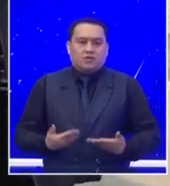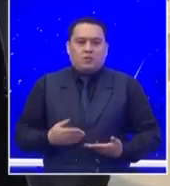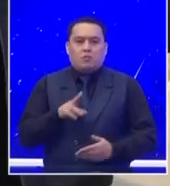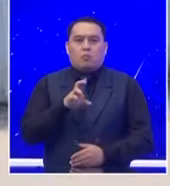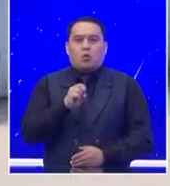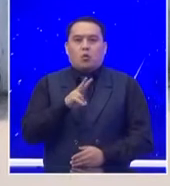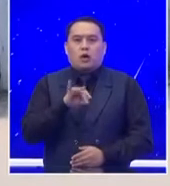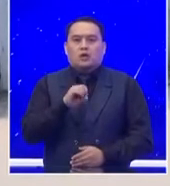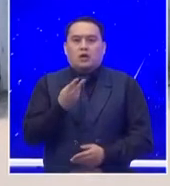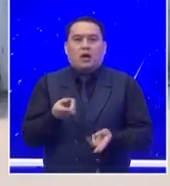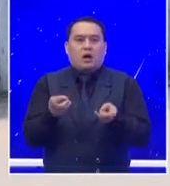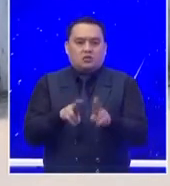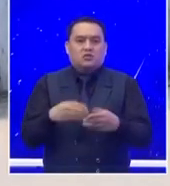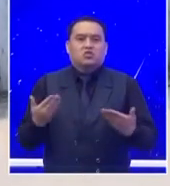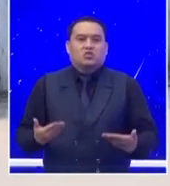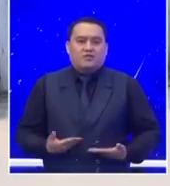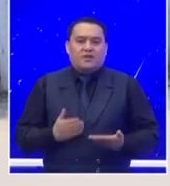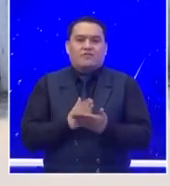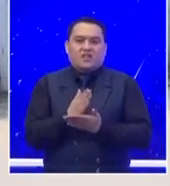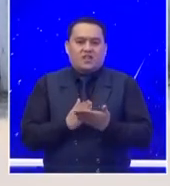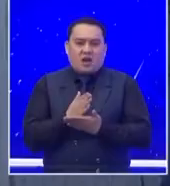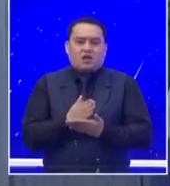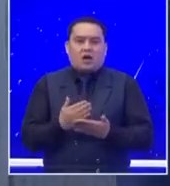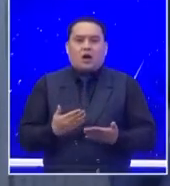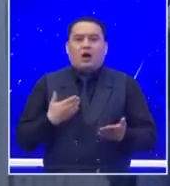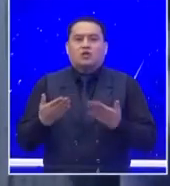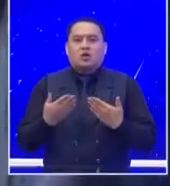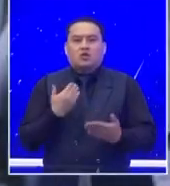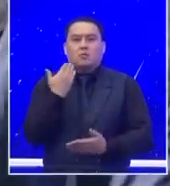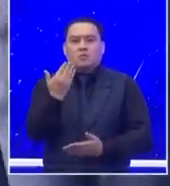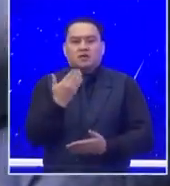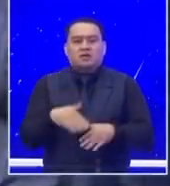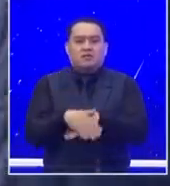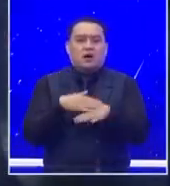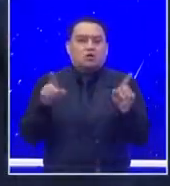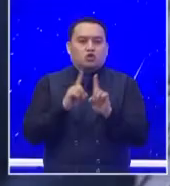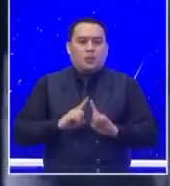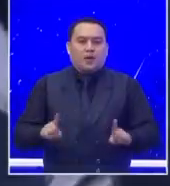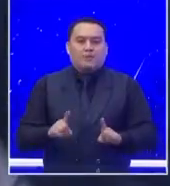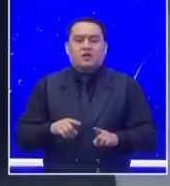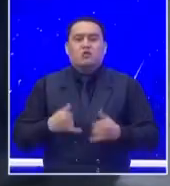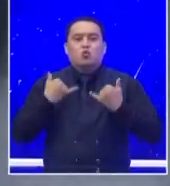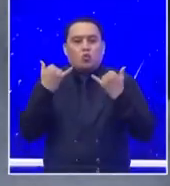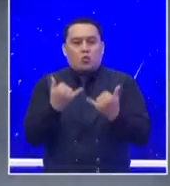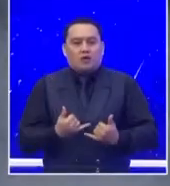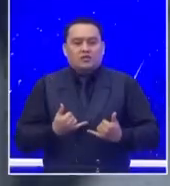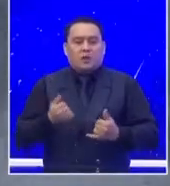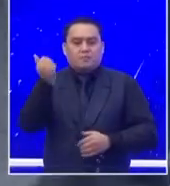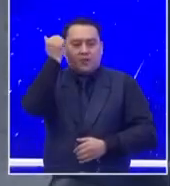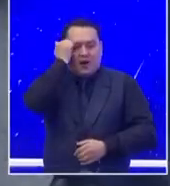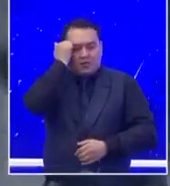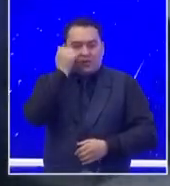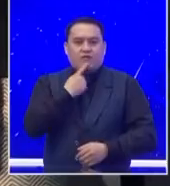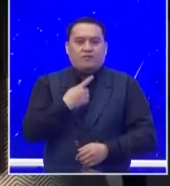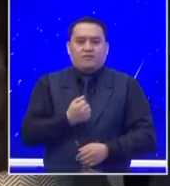Боралдай он единственный оставшийся в живых ветеран. Поэтому отношение у местного населения к нему особое. особые. В знак особого почтения